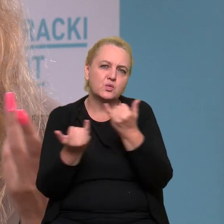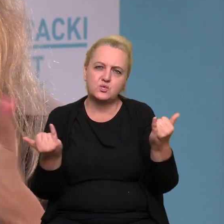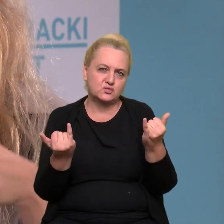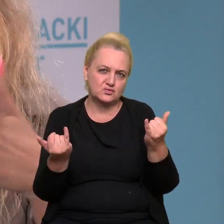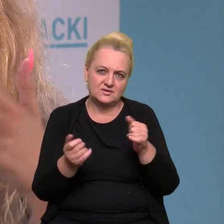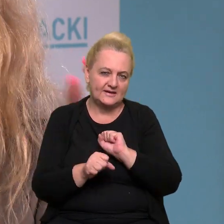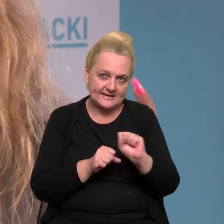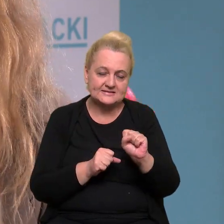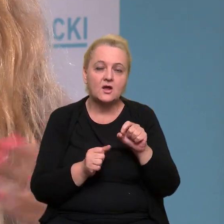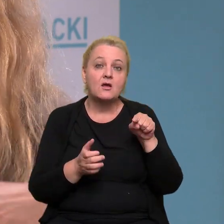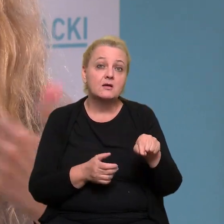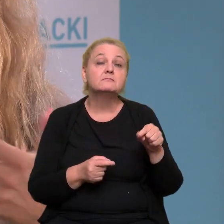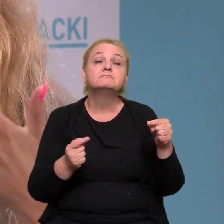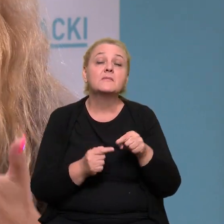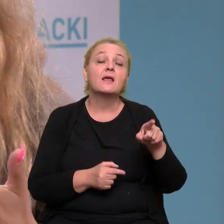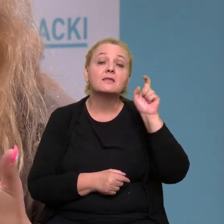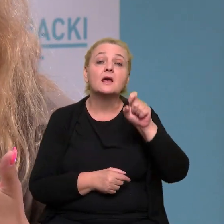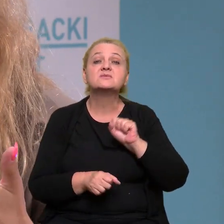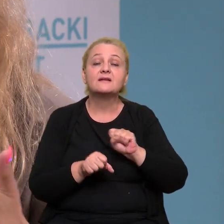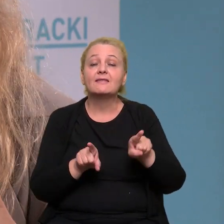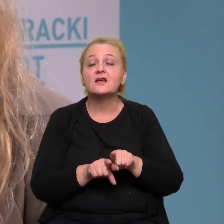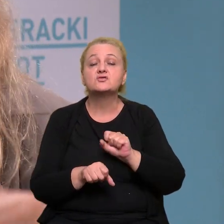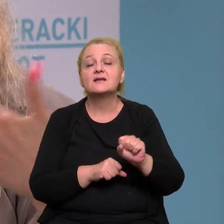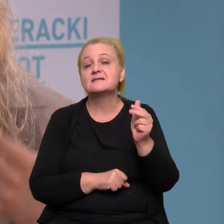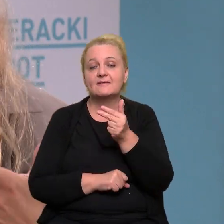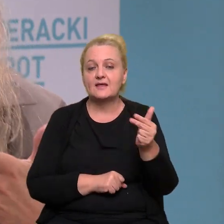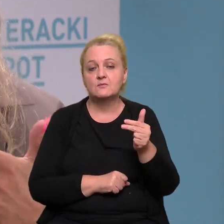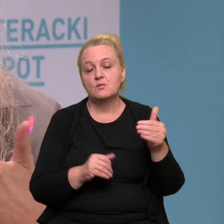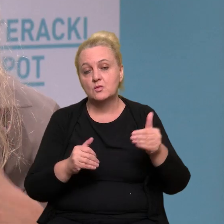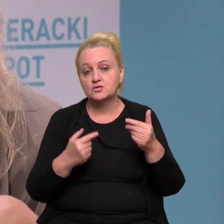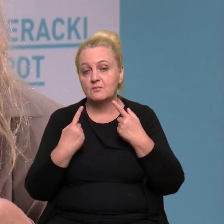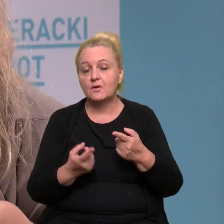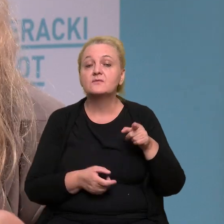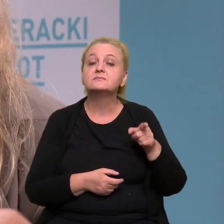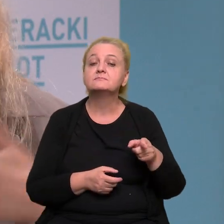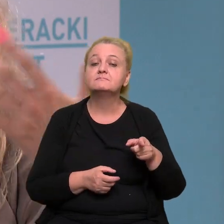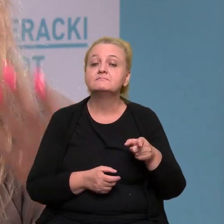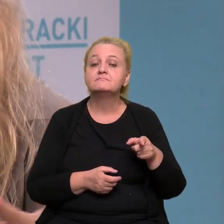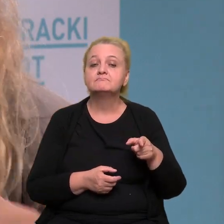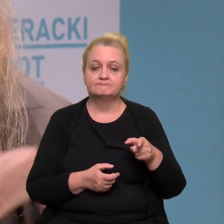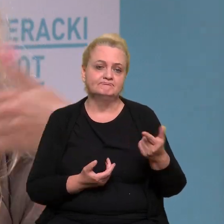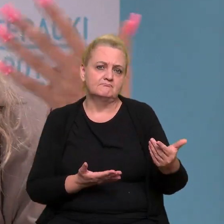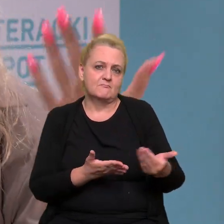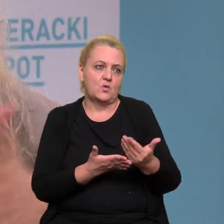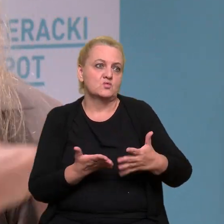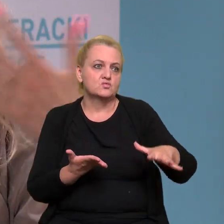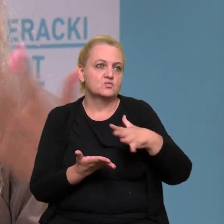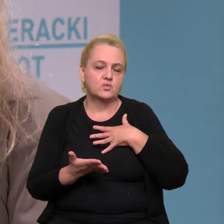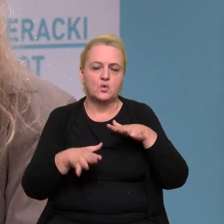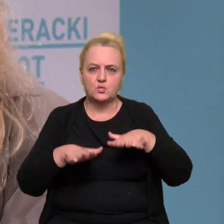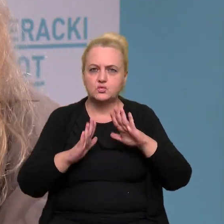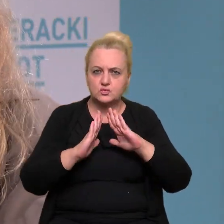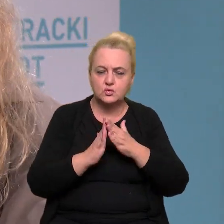nurtów. I odpowiednio do tego w Niemczech jest to też temat, który można powiedzieć, który jest w trendzie. Dużo książek,